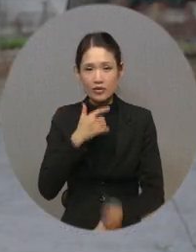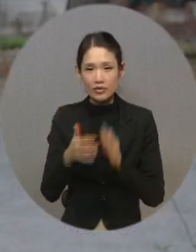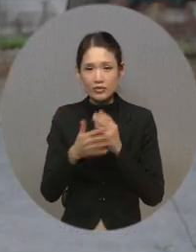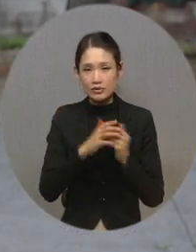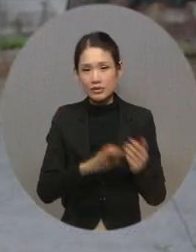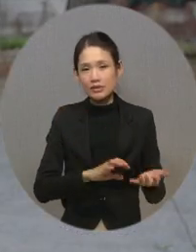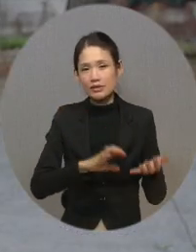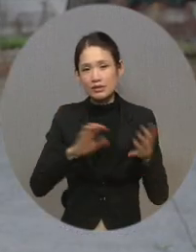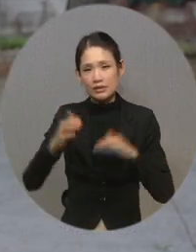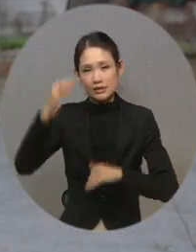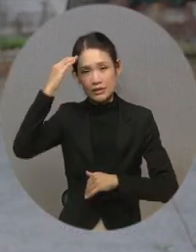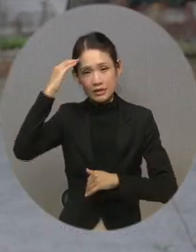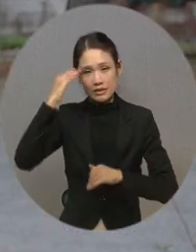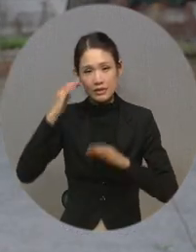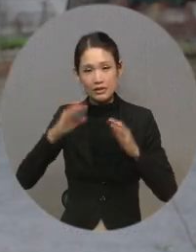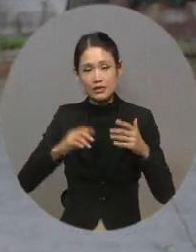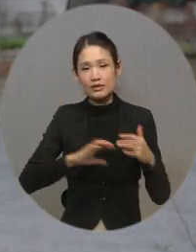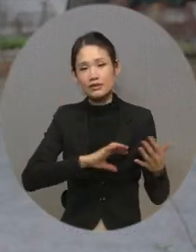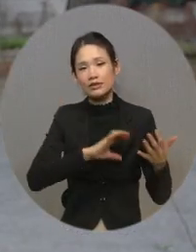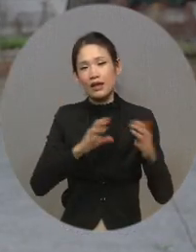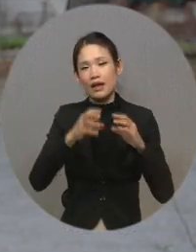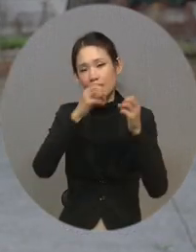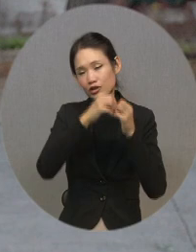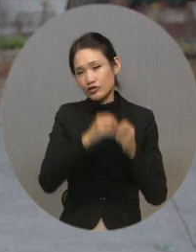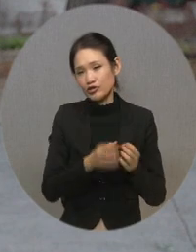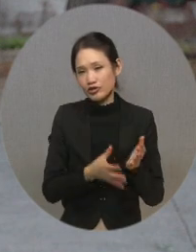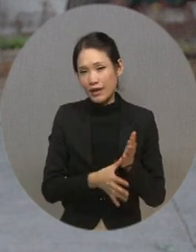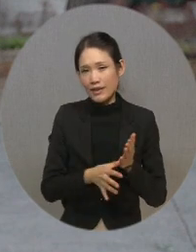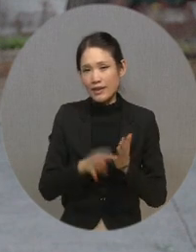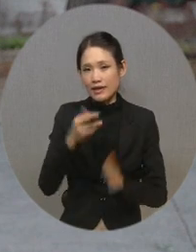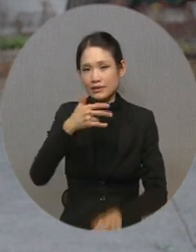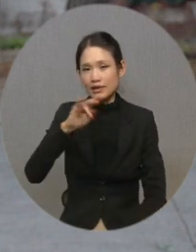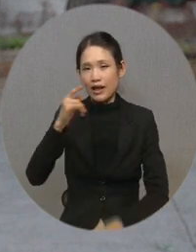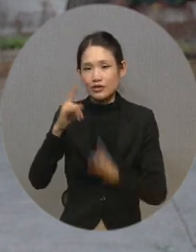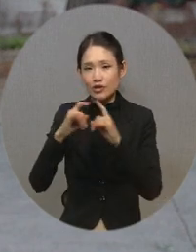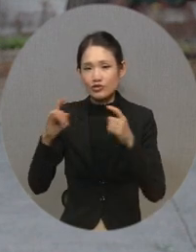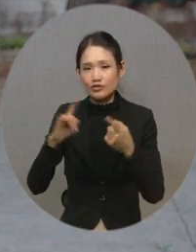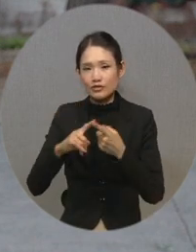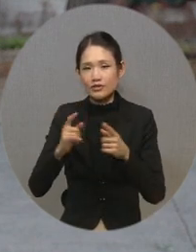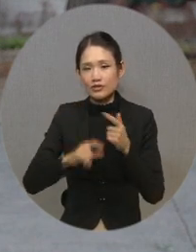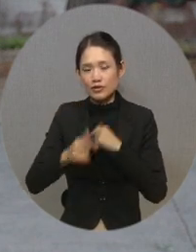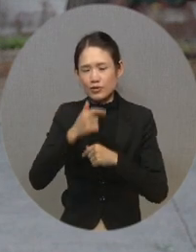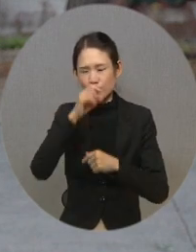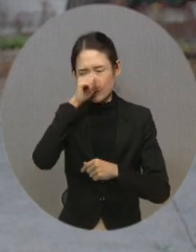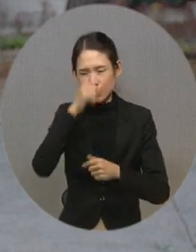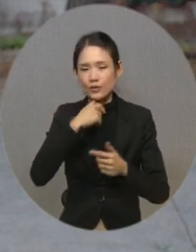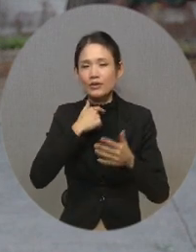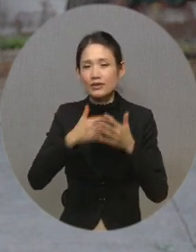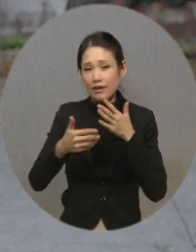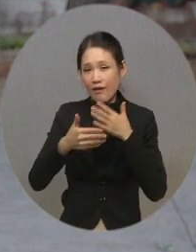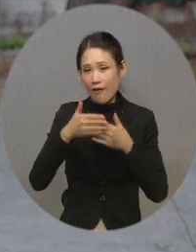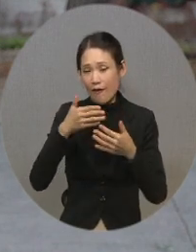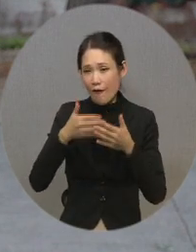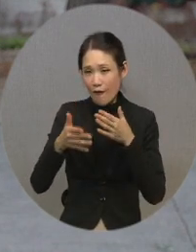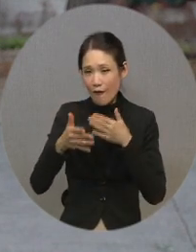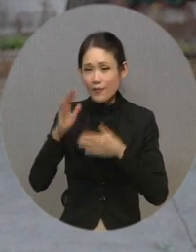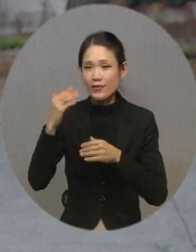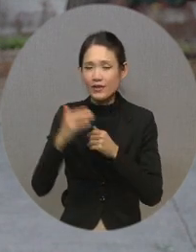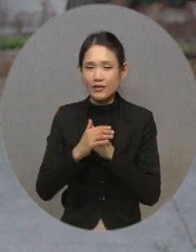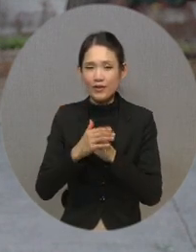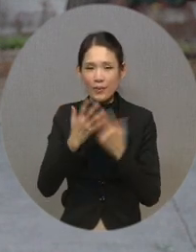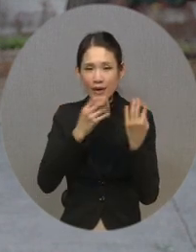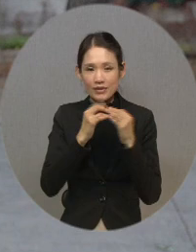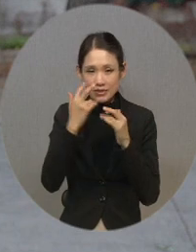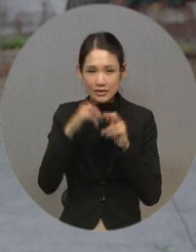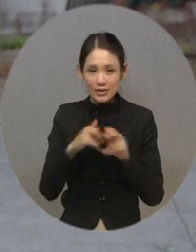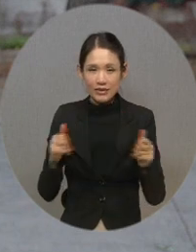세계적인 대한민국의 세계유산 창덕궁에 대해서 너무너무 오늘 좋은 체험이었고 경험이었습니다. 많은